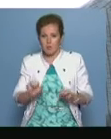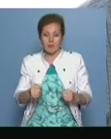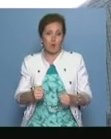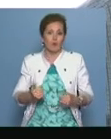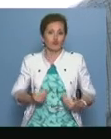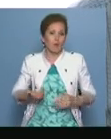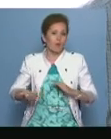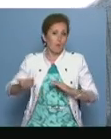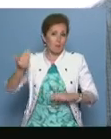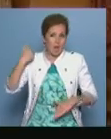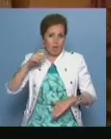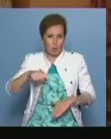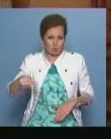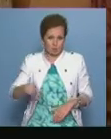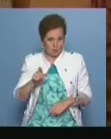далекий предок того или иного человека.